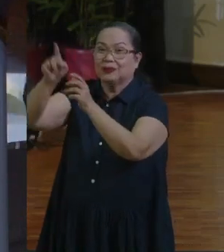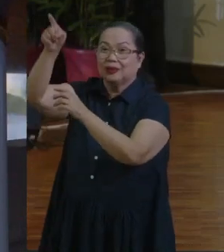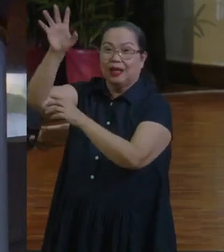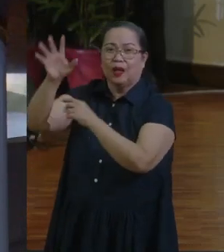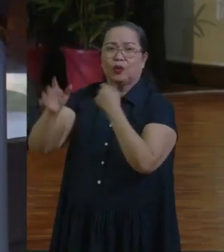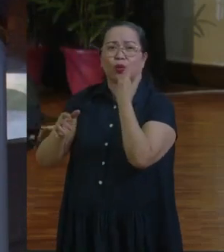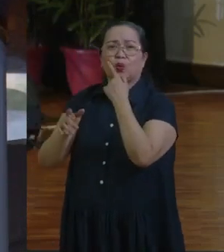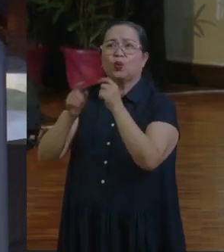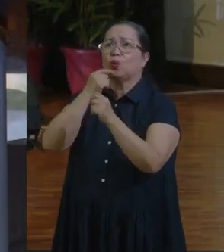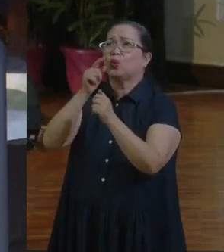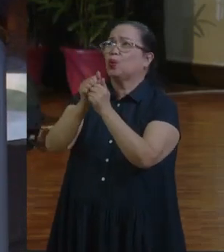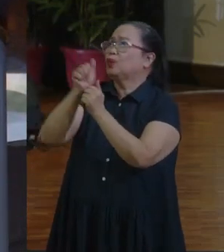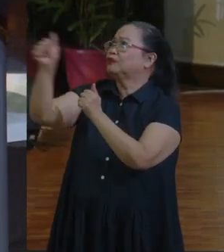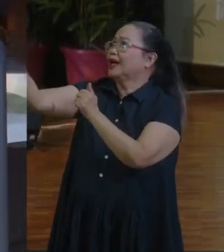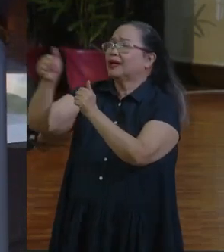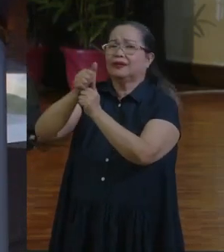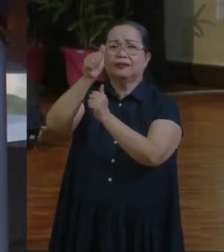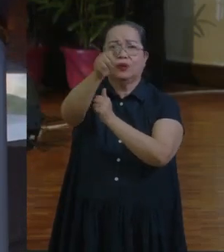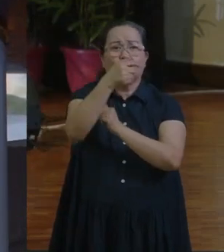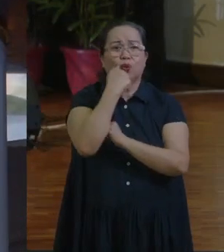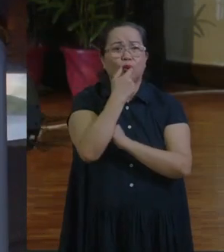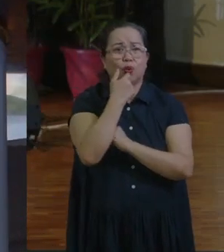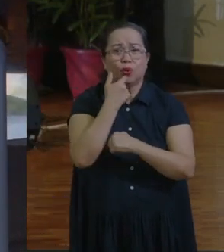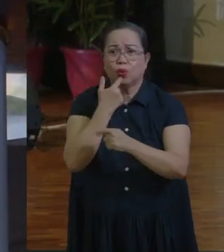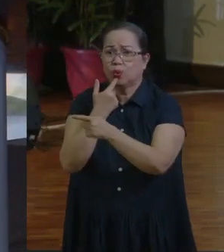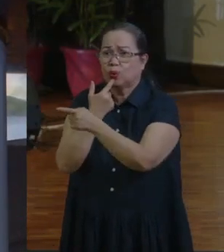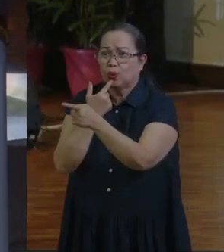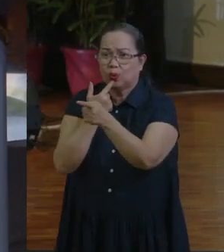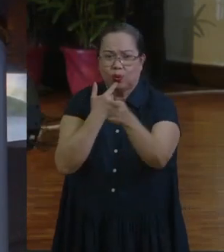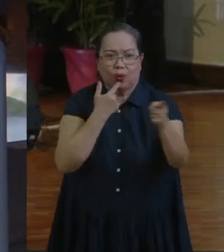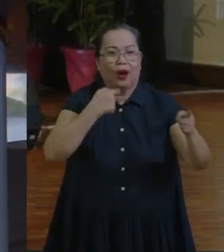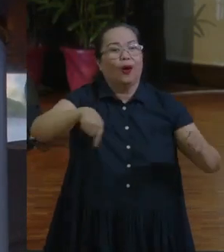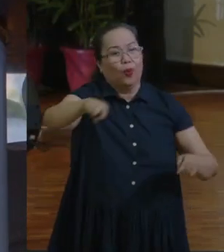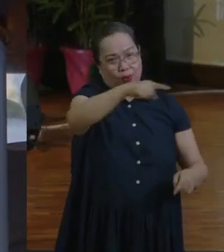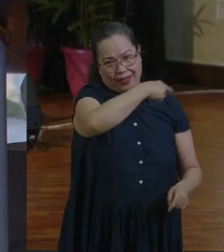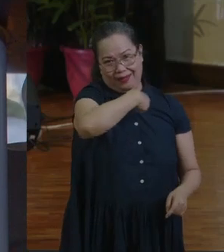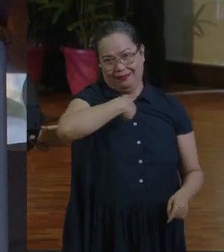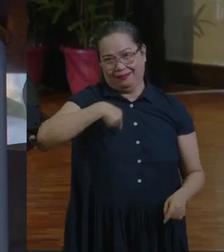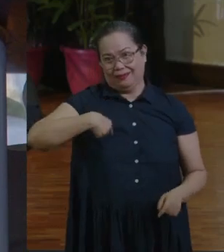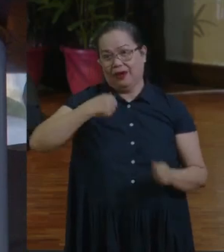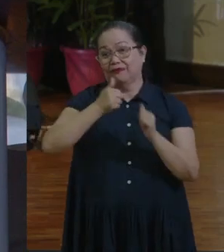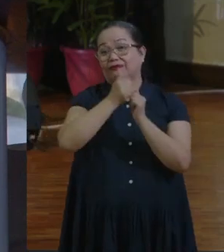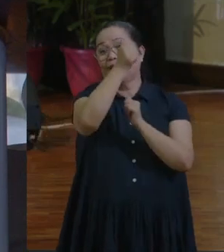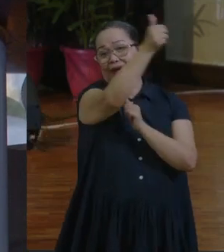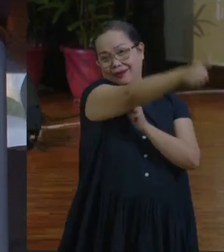po yung you who are far off? Tayo po yun, mga kapatid.